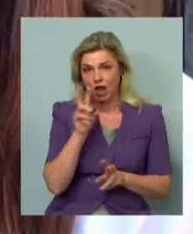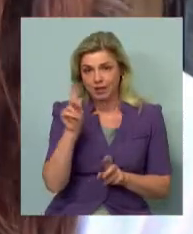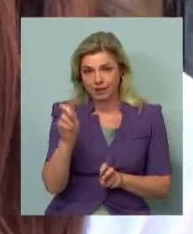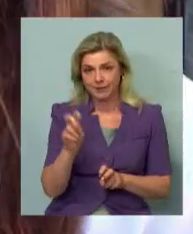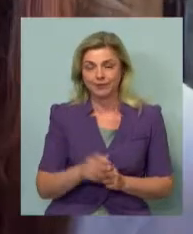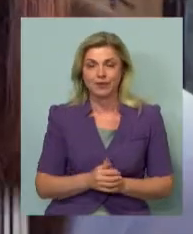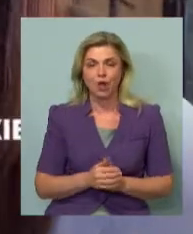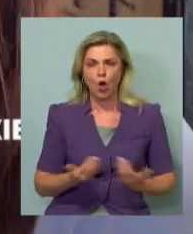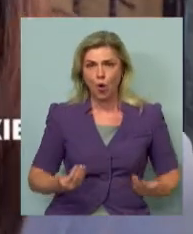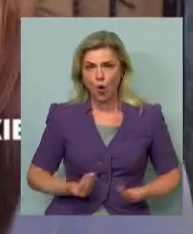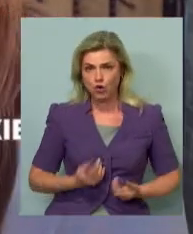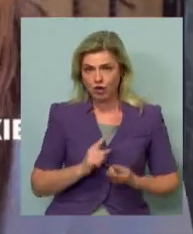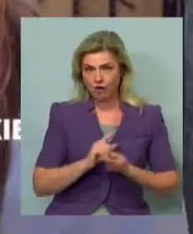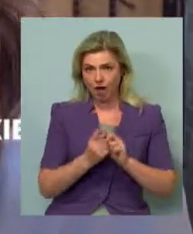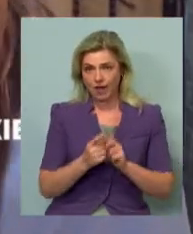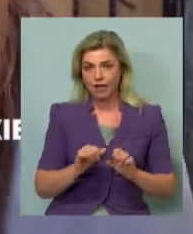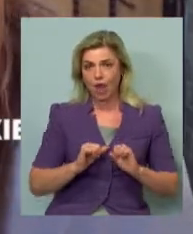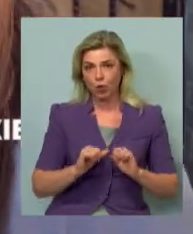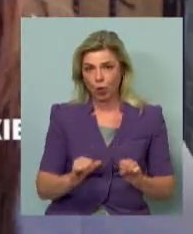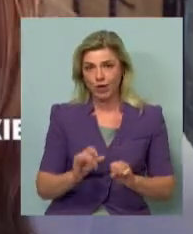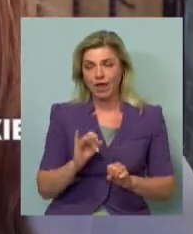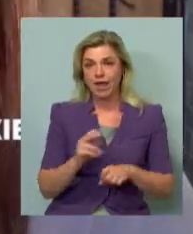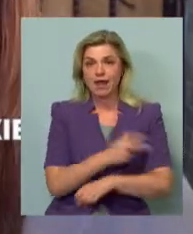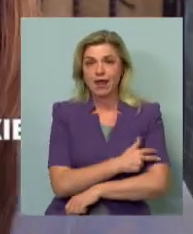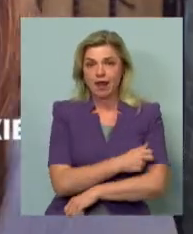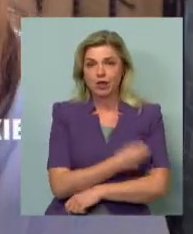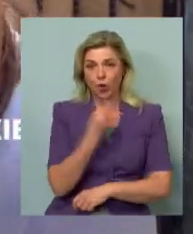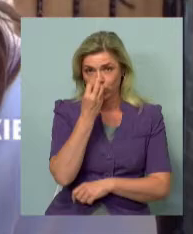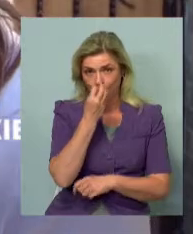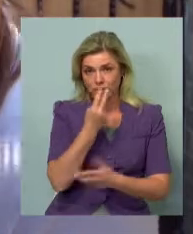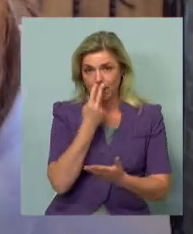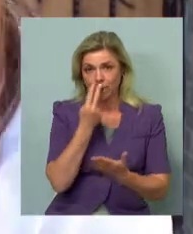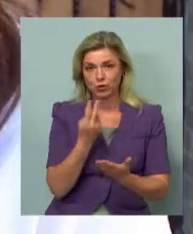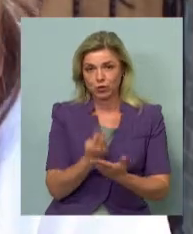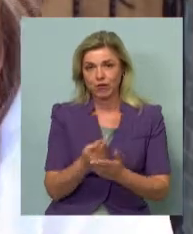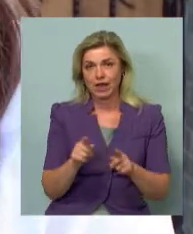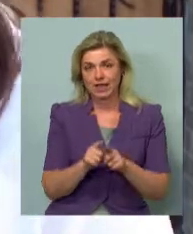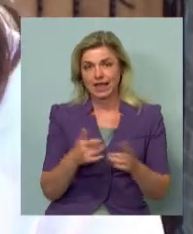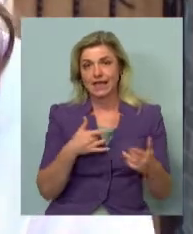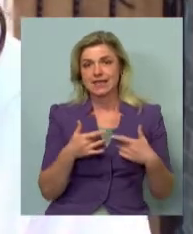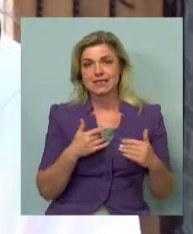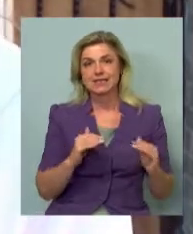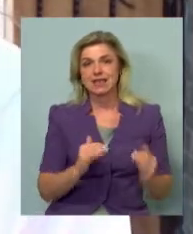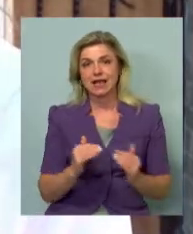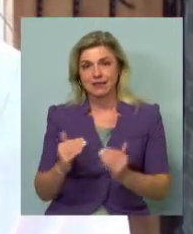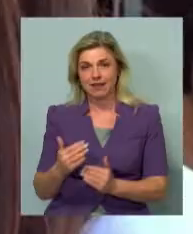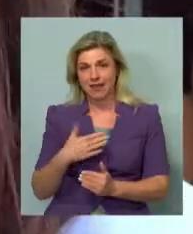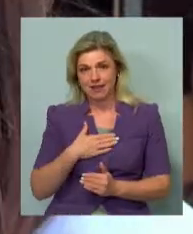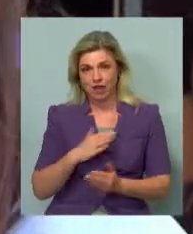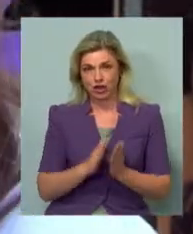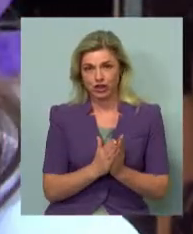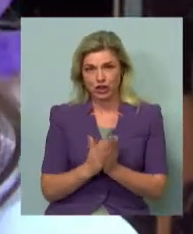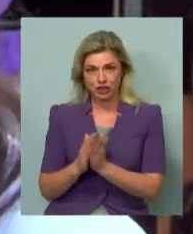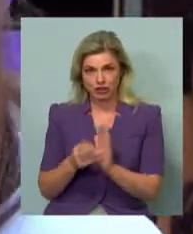герої, казкова феєрія, і лікарняні клоуни демонструють ці сценки з наших книжечок.